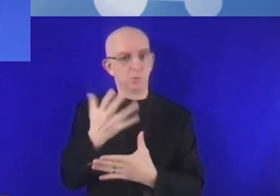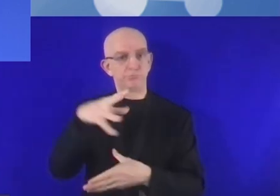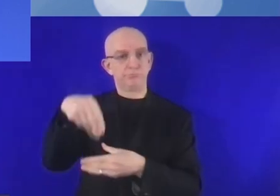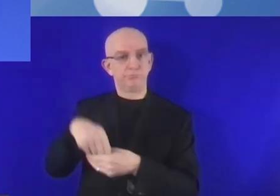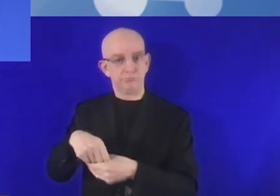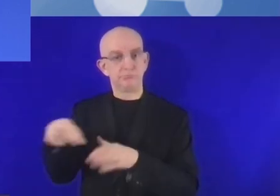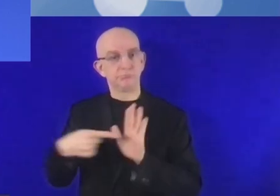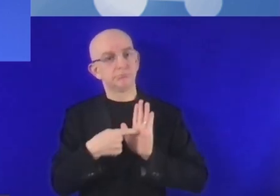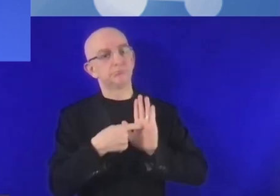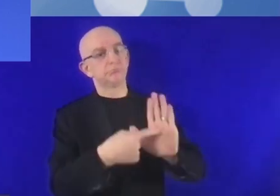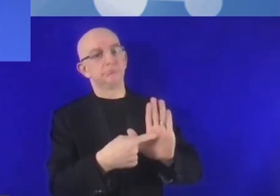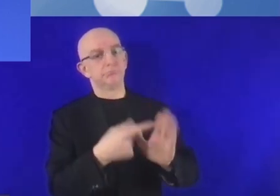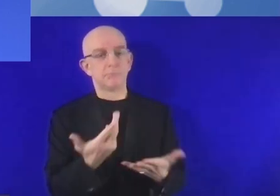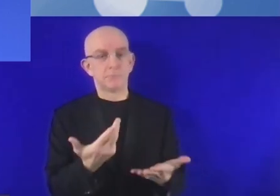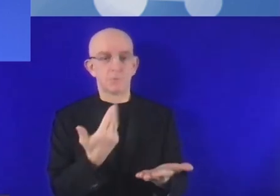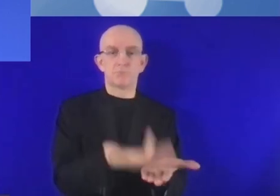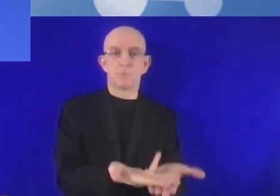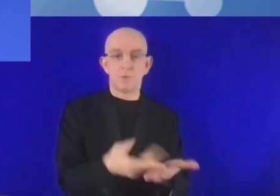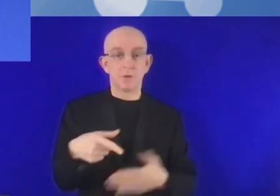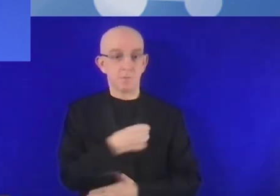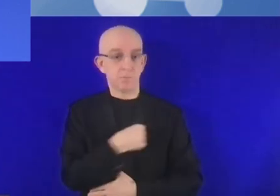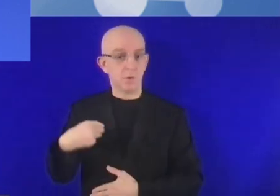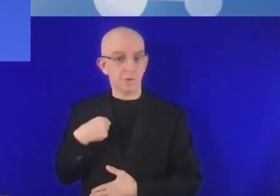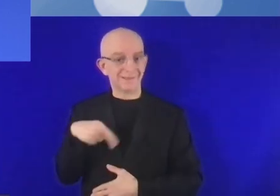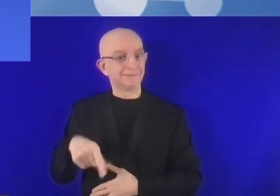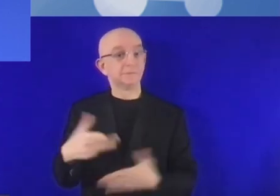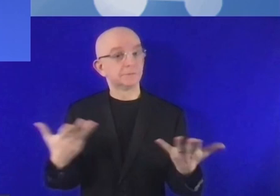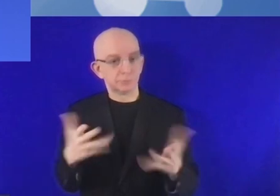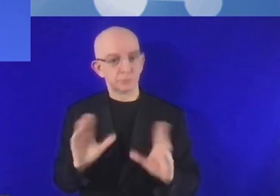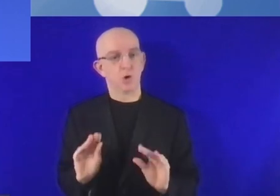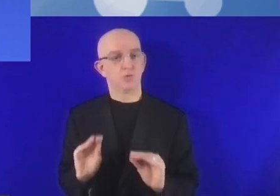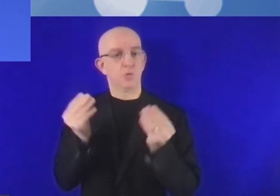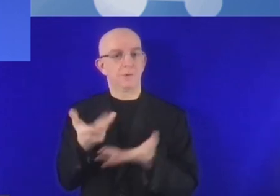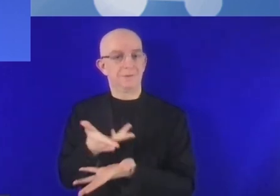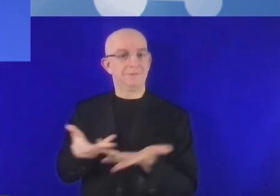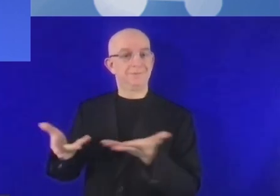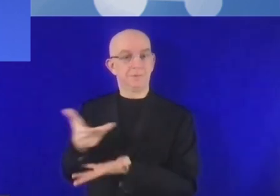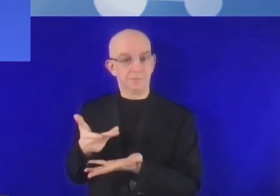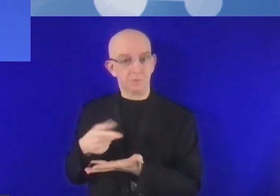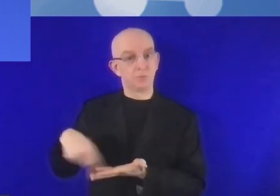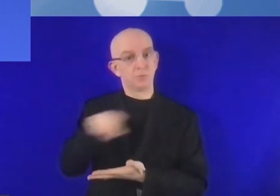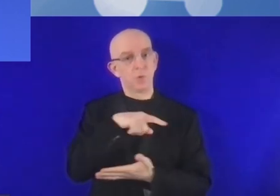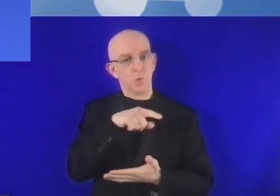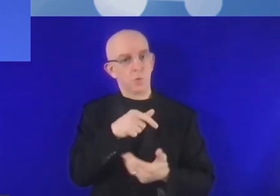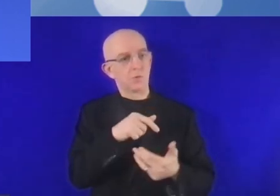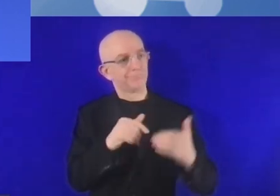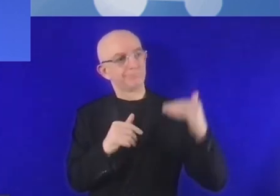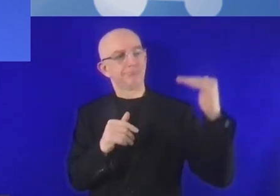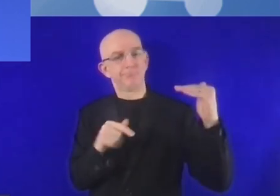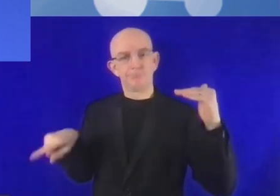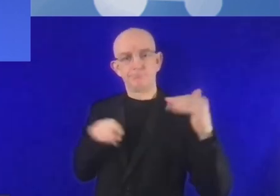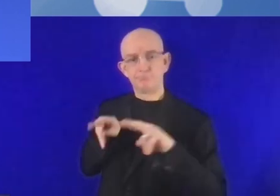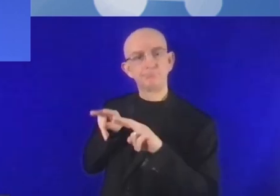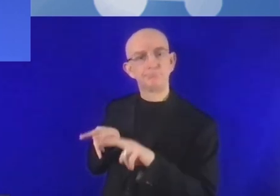którzy w najbliższym czasie przejmą po nas zarządzanie światem cyfrowym, programowanie tego świata. O dziwo spotkało się to z bardzo